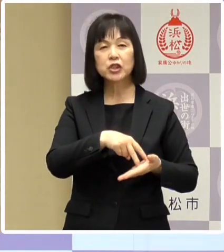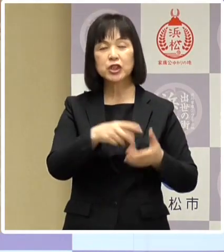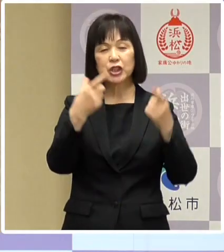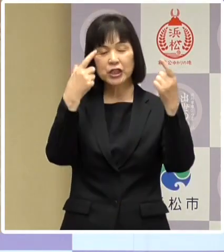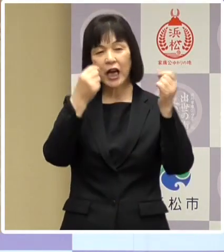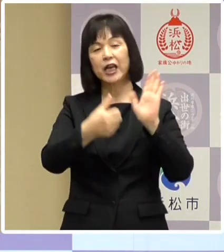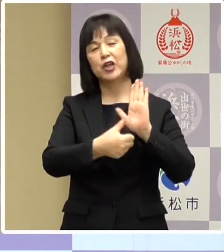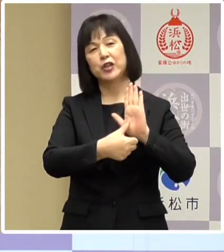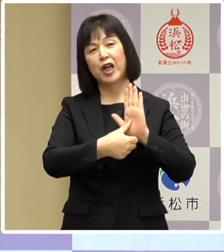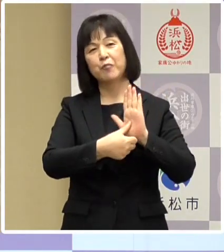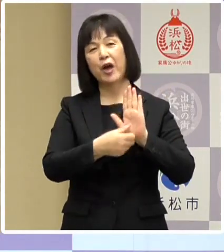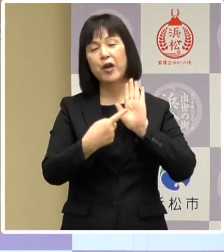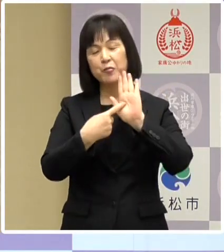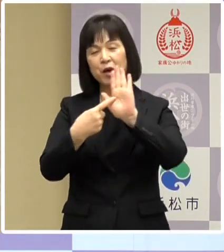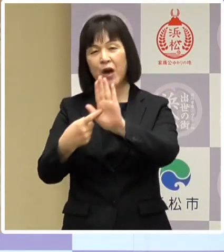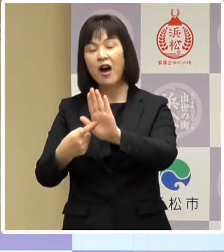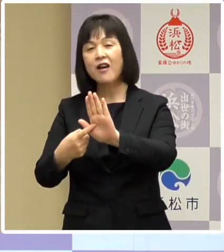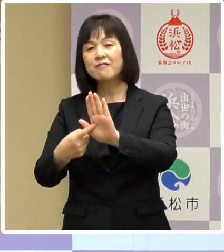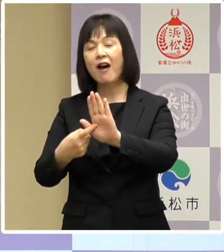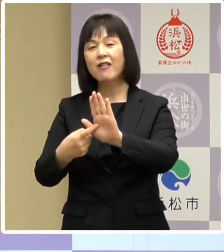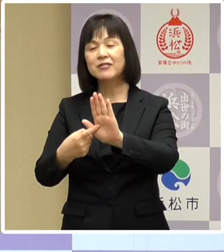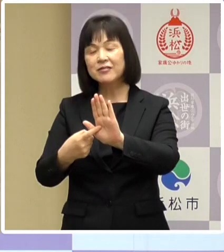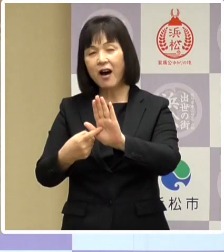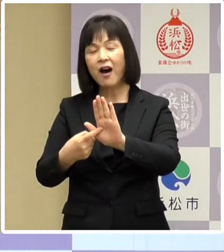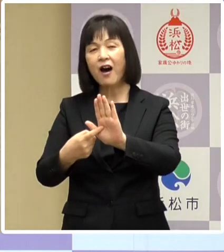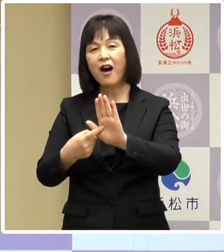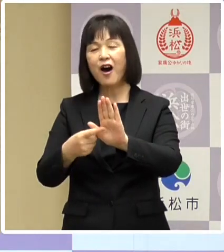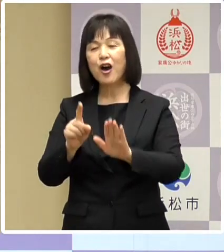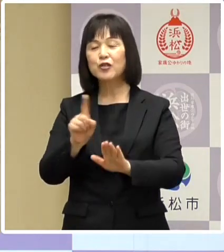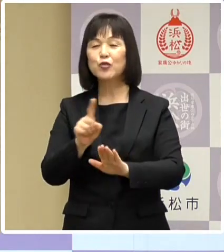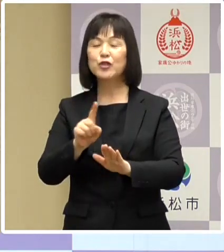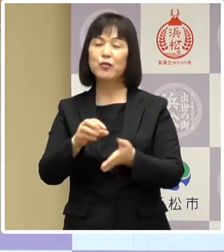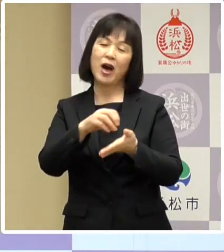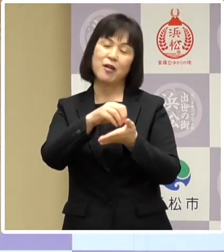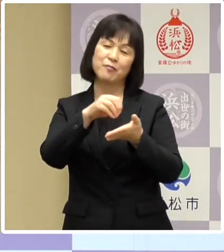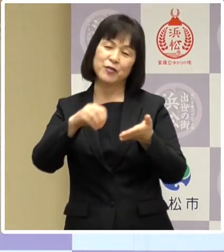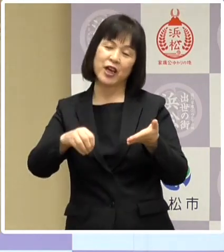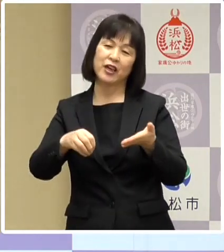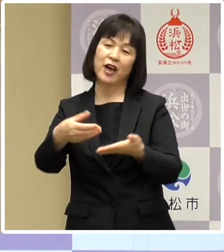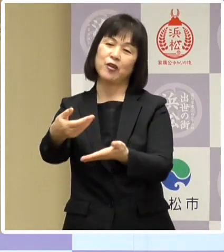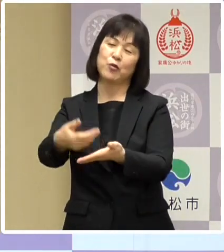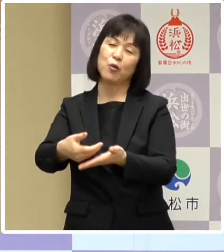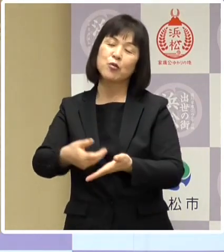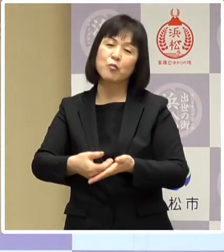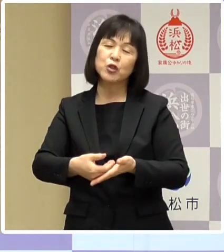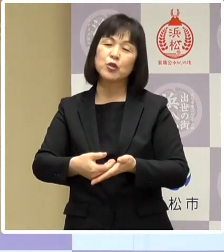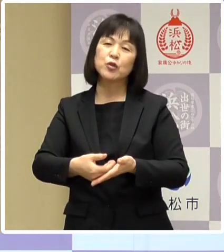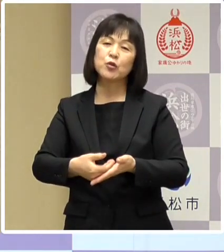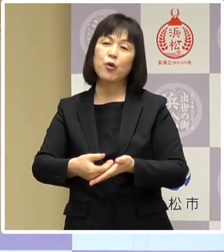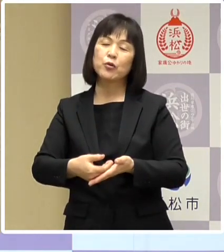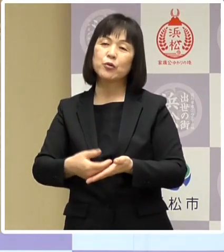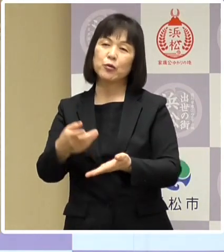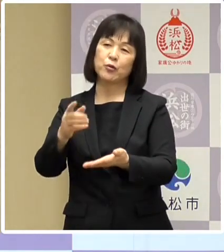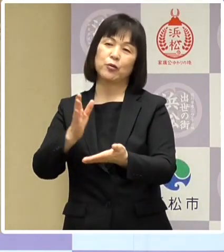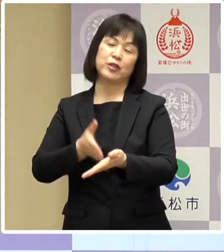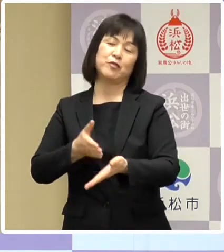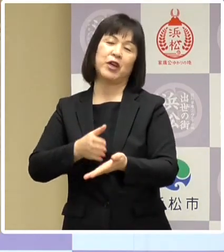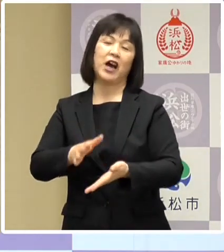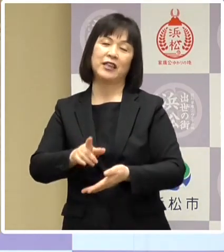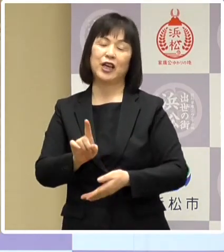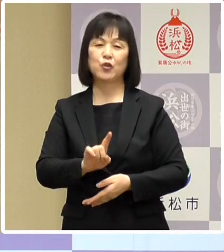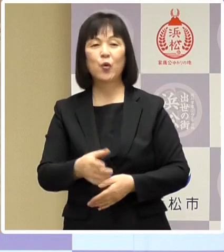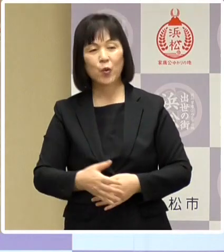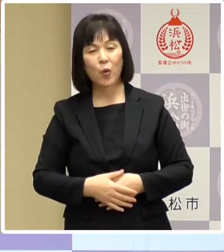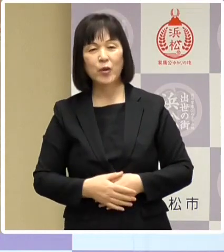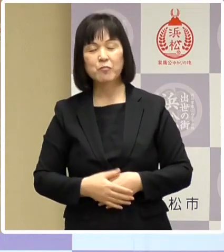されたことに関して、はい、まあ、その点について、撤回を望むという発言があったんですけど、その点はいかがですか。 多